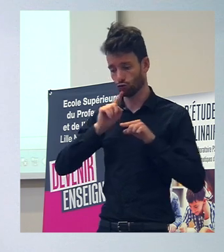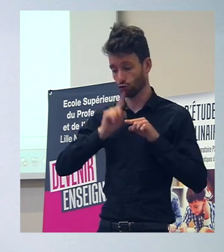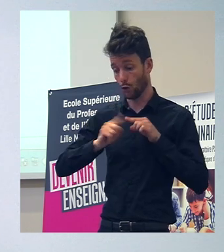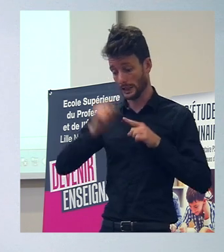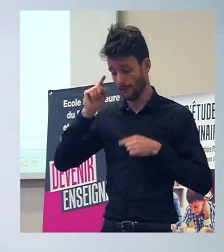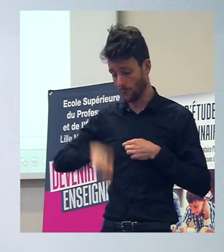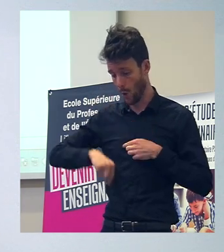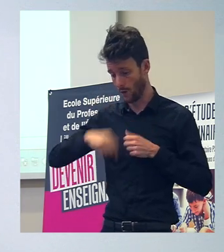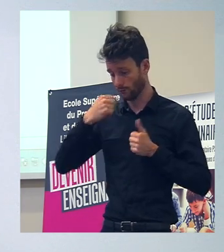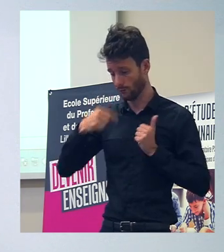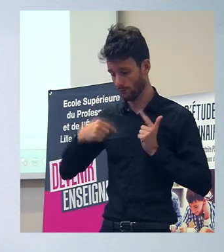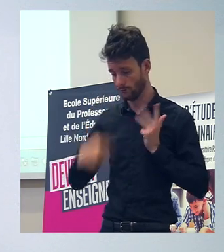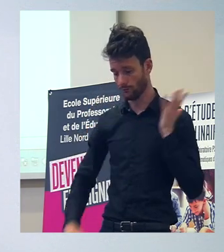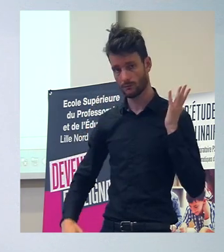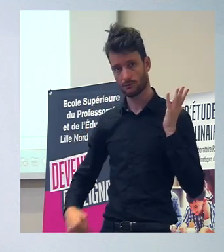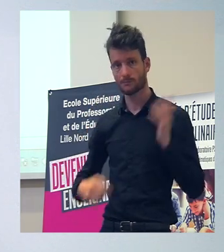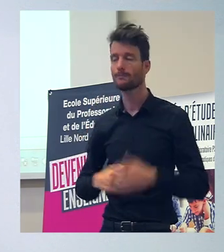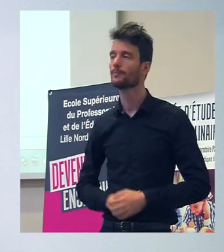faire.